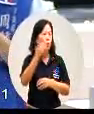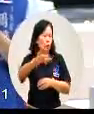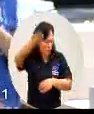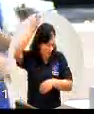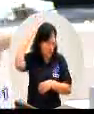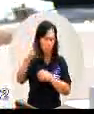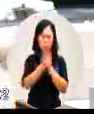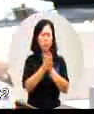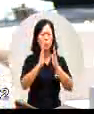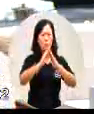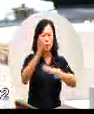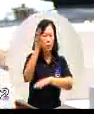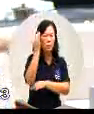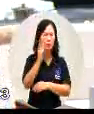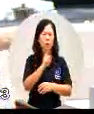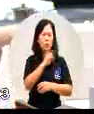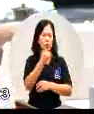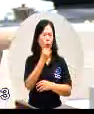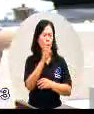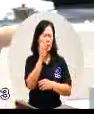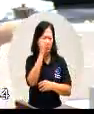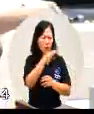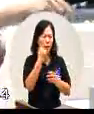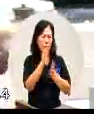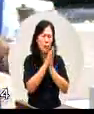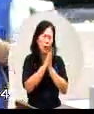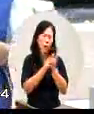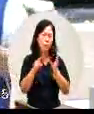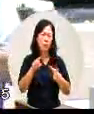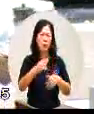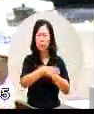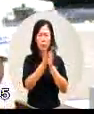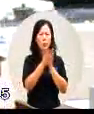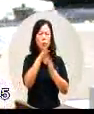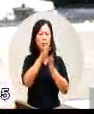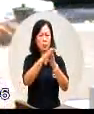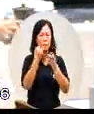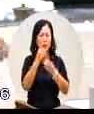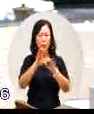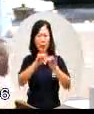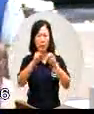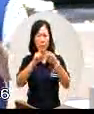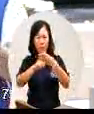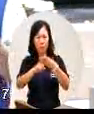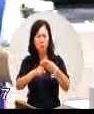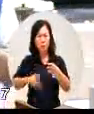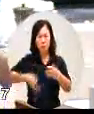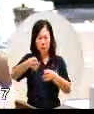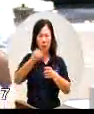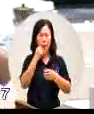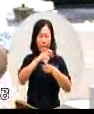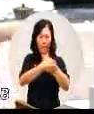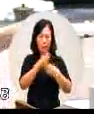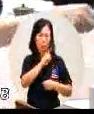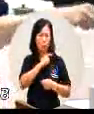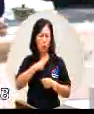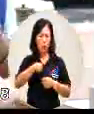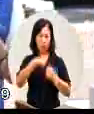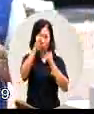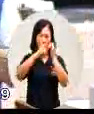你的要求，啊，你的土地底坏地底价地都是由我们那些包括周中站的祖先